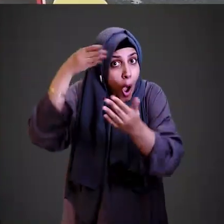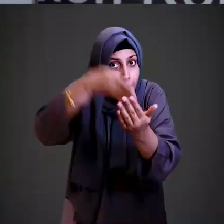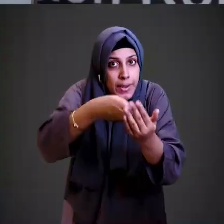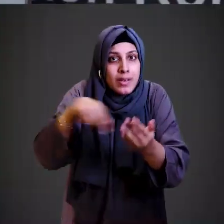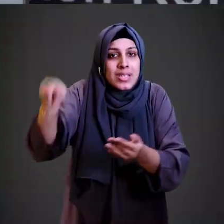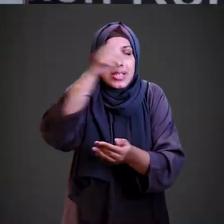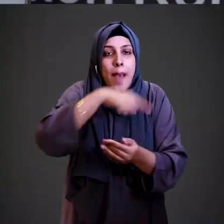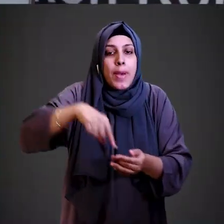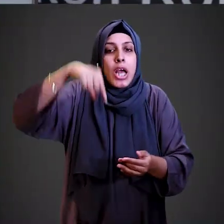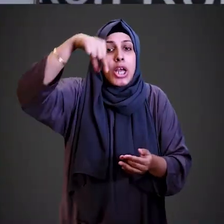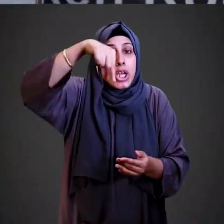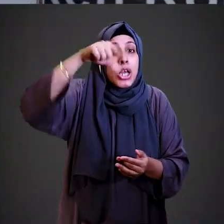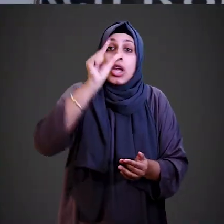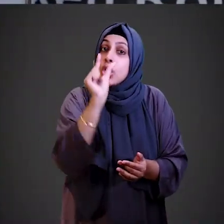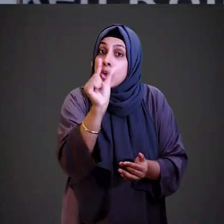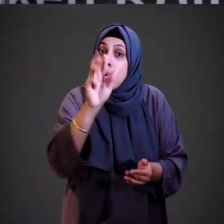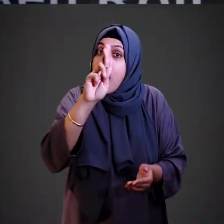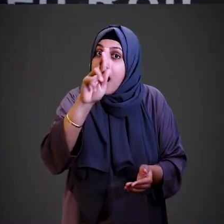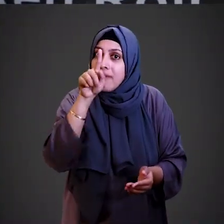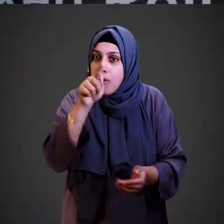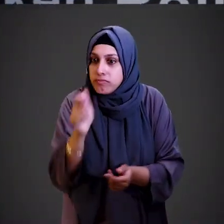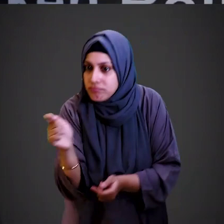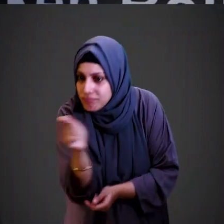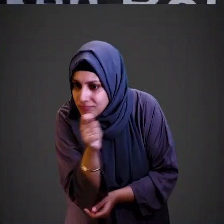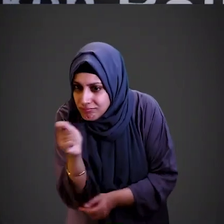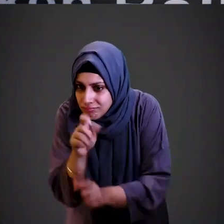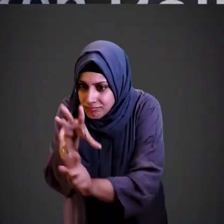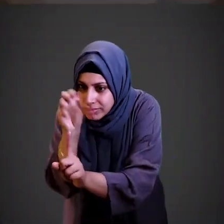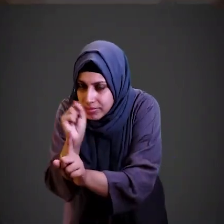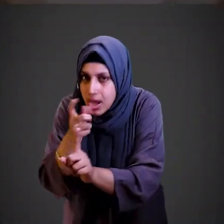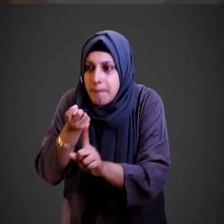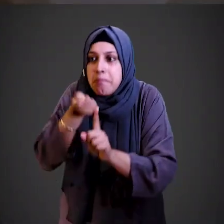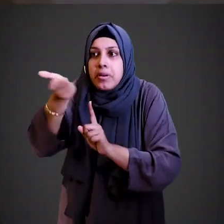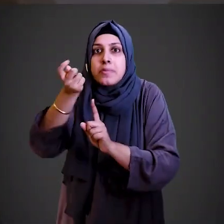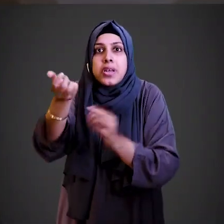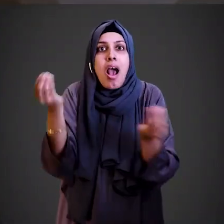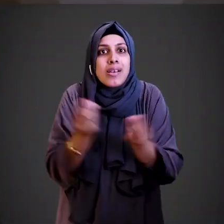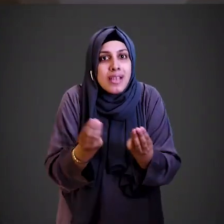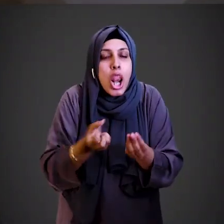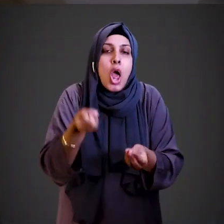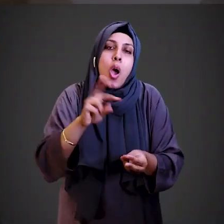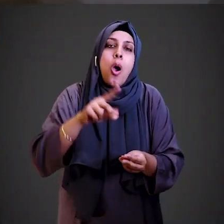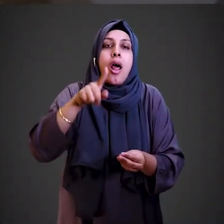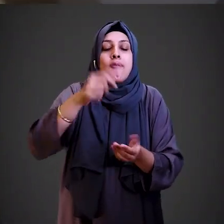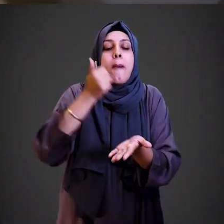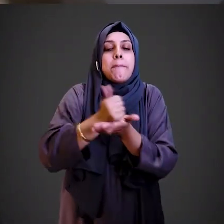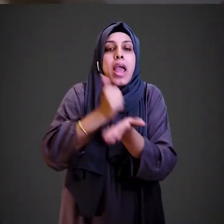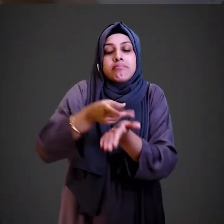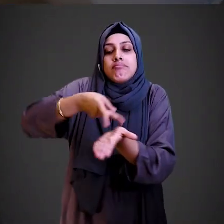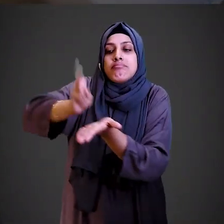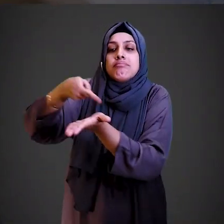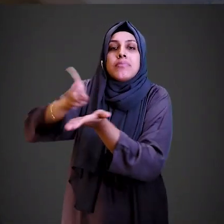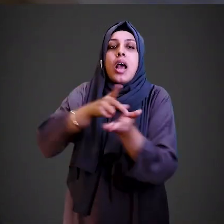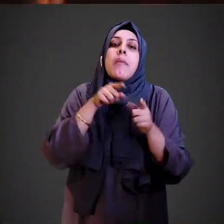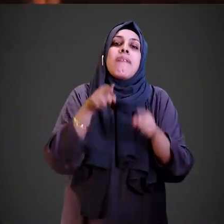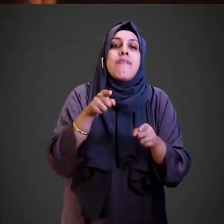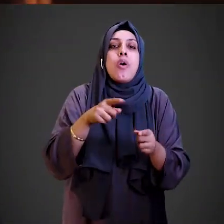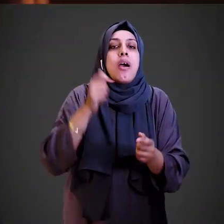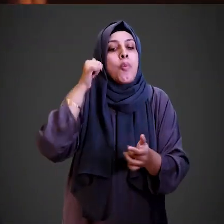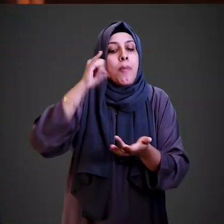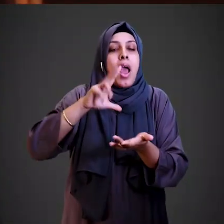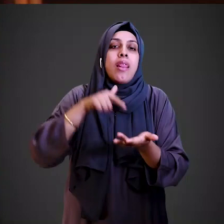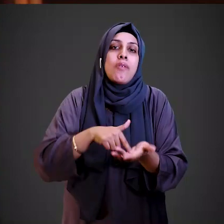जाएंगे तो वो या तो QR कोड स्कैन कर रहे होंगे या वो ऑनलाइन पेमेंट्स कर रहे होंगे। पाकिस्तान के अंदर ऐसी सारी सहूलियात होने